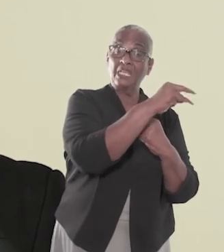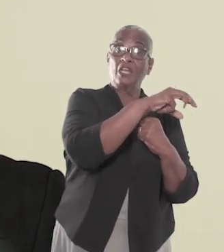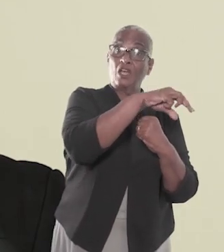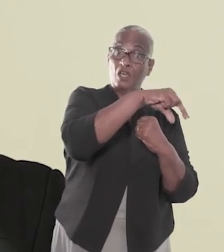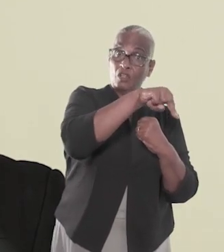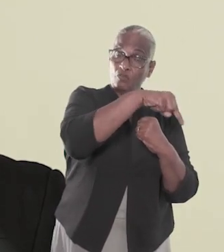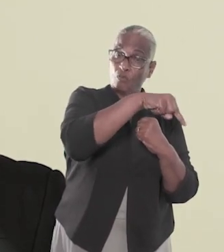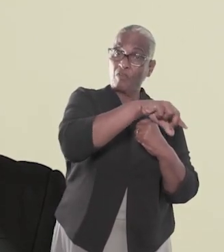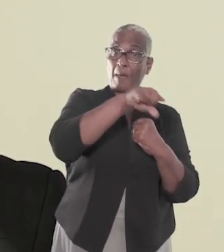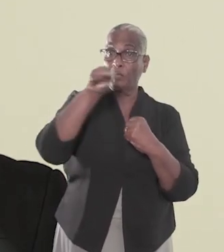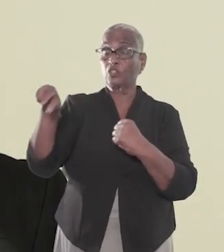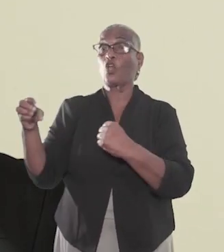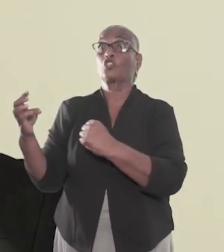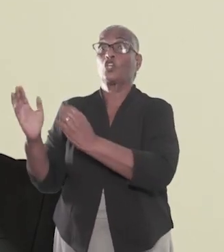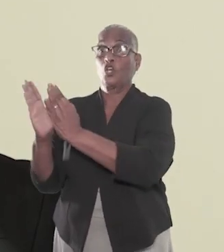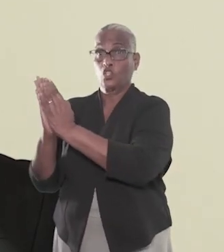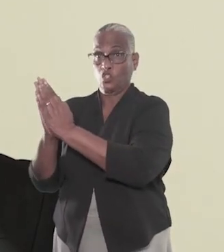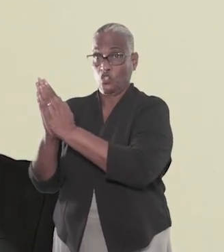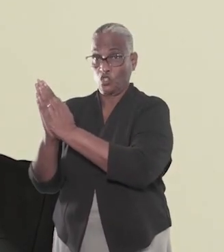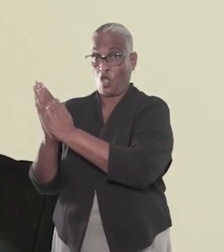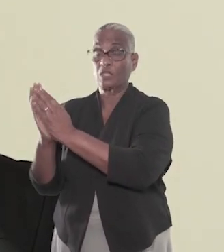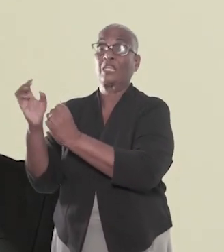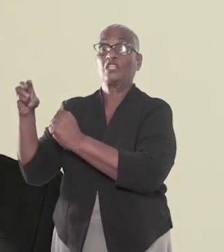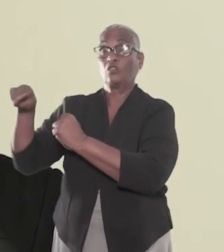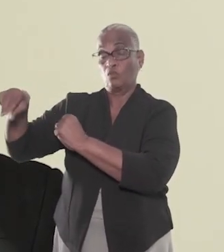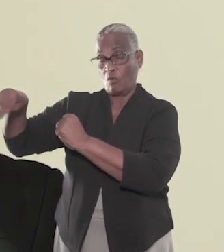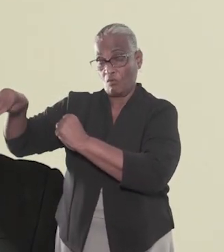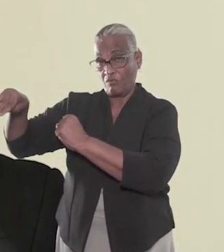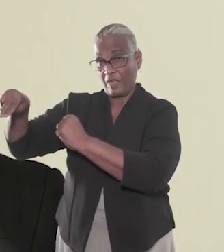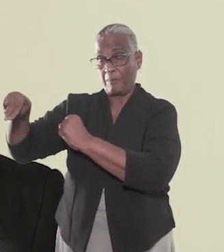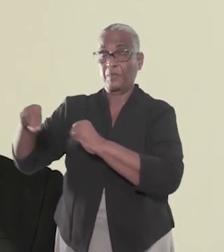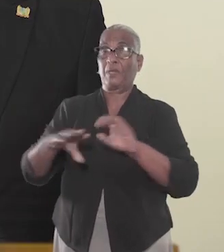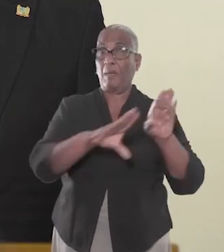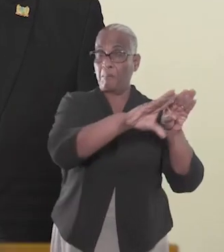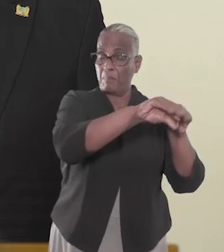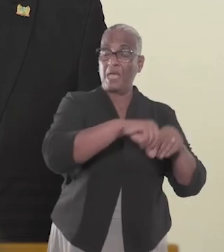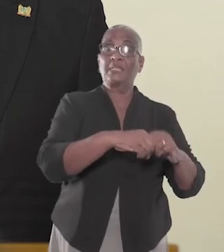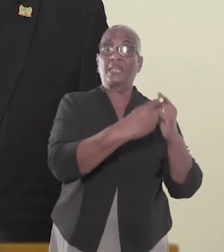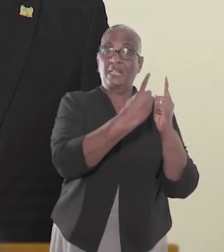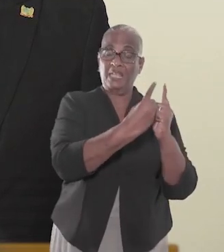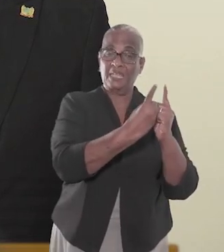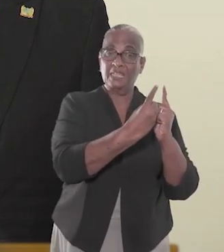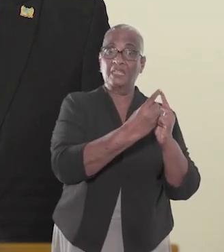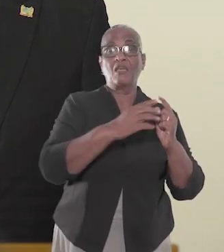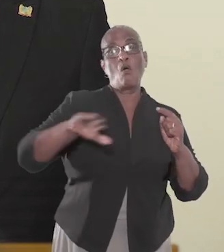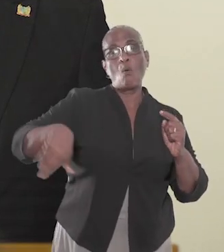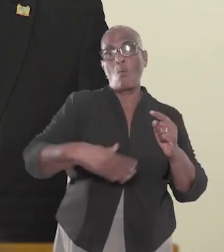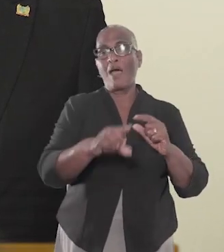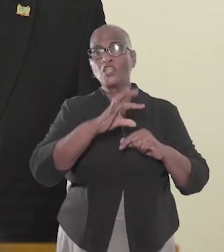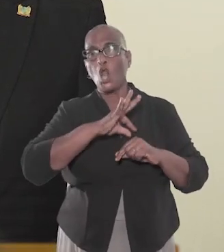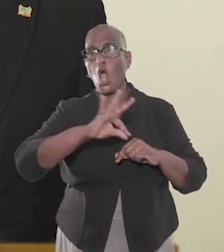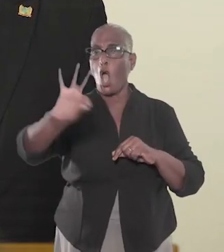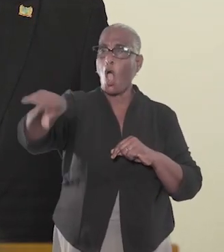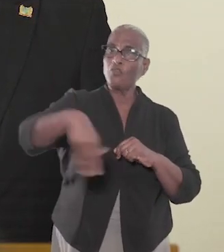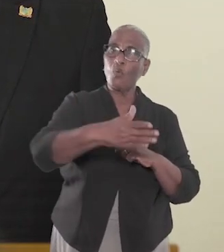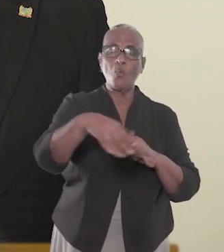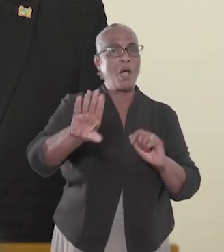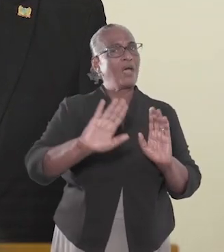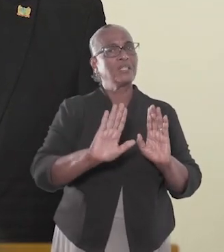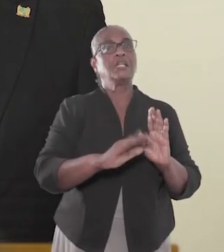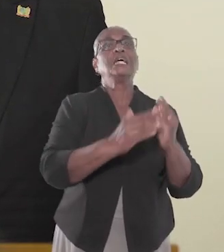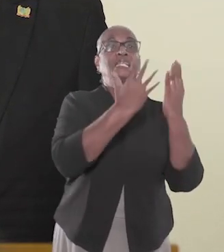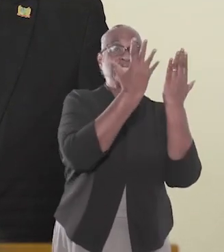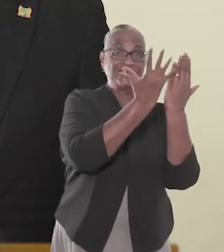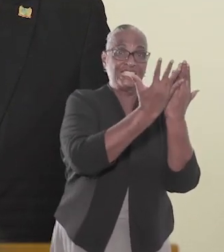zondag 22 november gelden de volgende maatregelen. Maatregel 1. Het uitgaansverbod